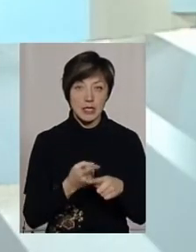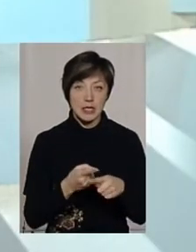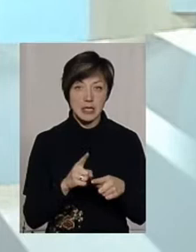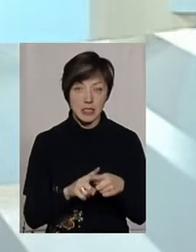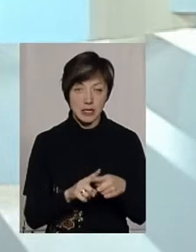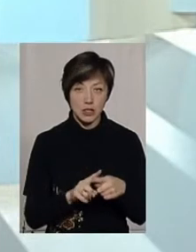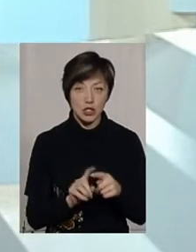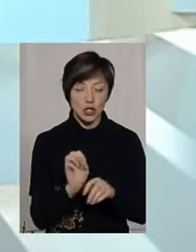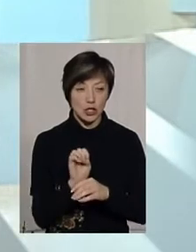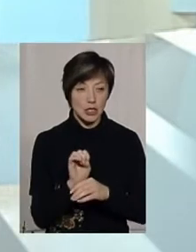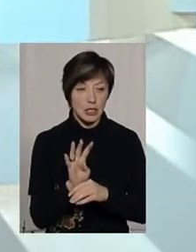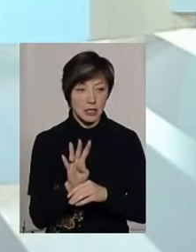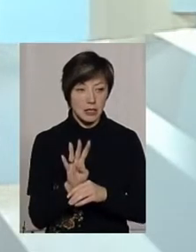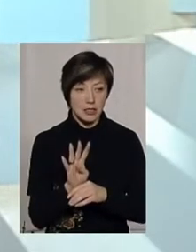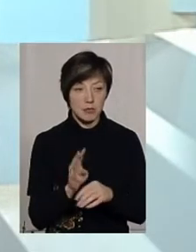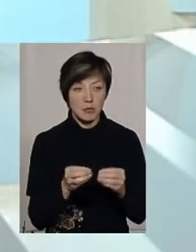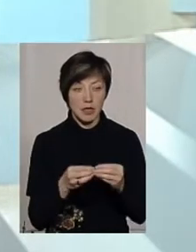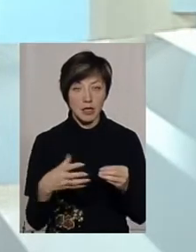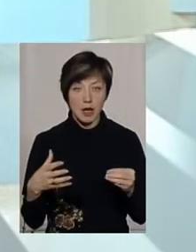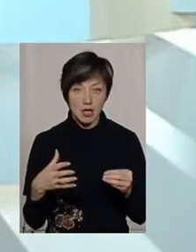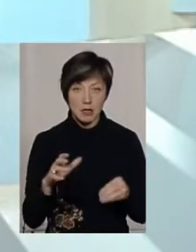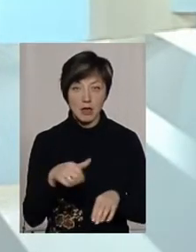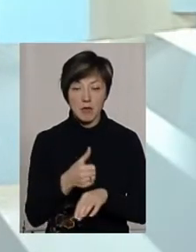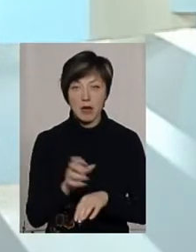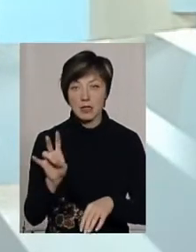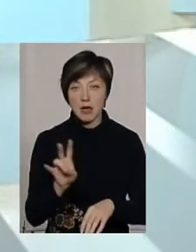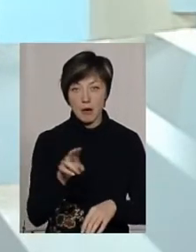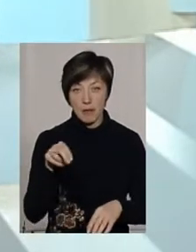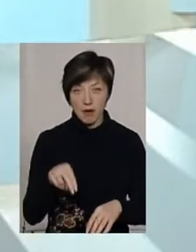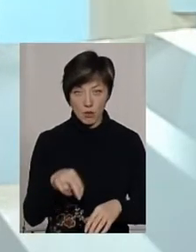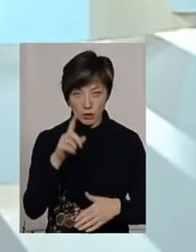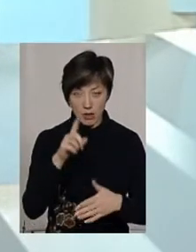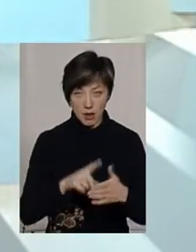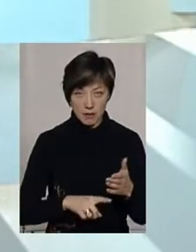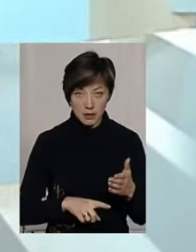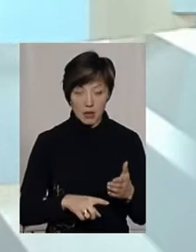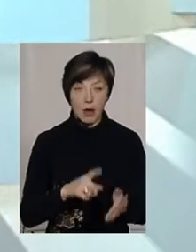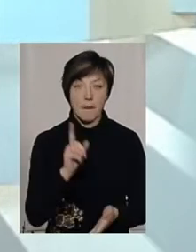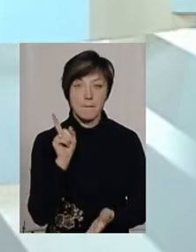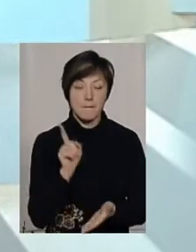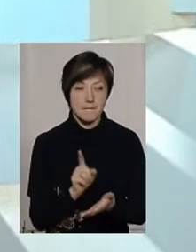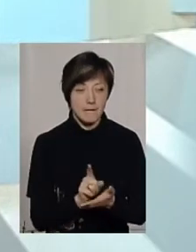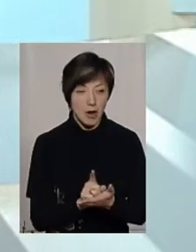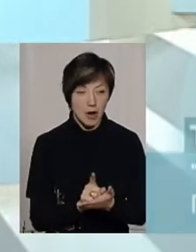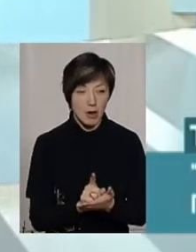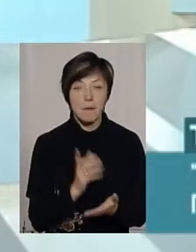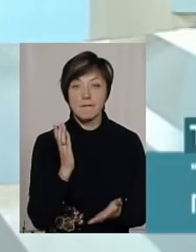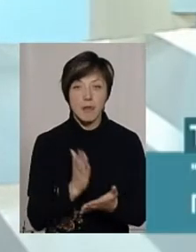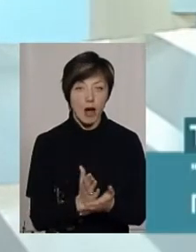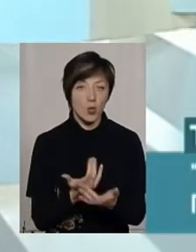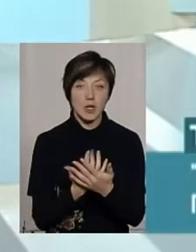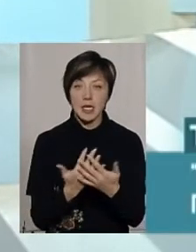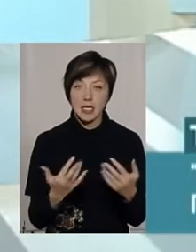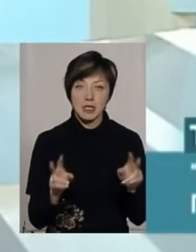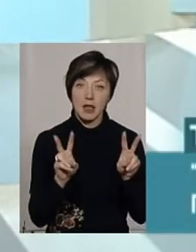оцих 14, деяких 15 патріархів православних, вони мають різні